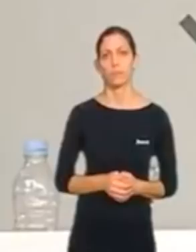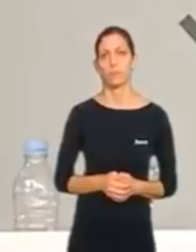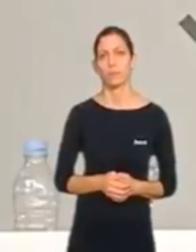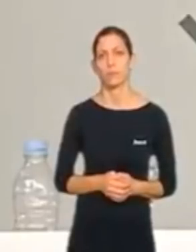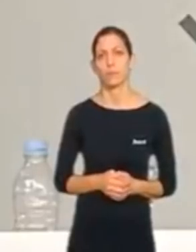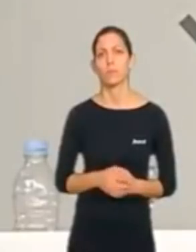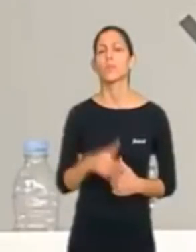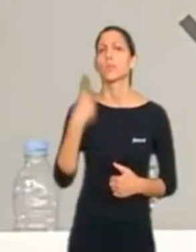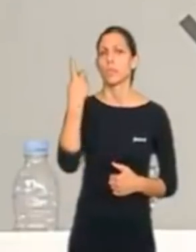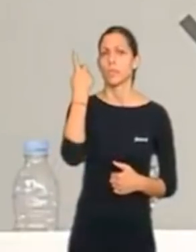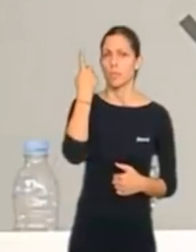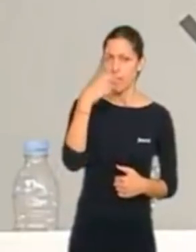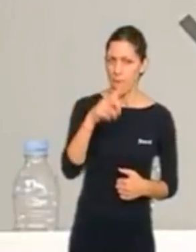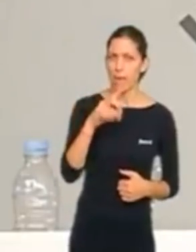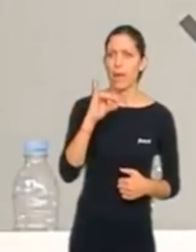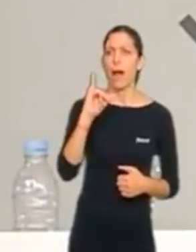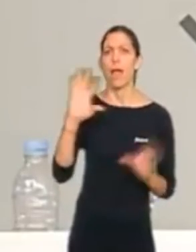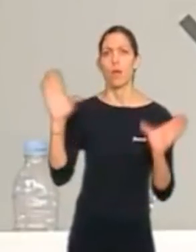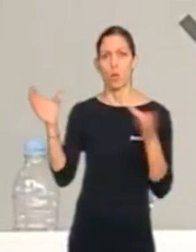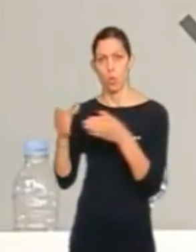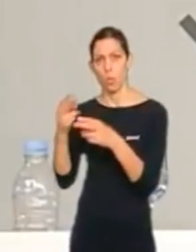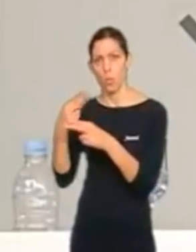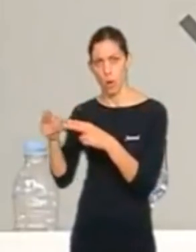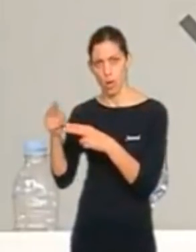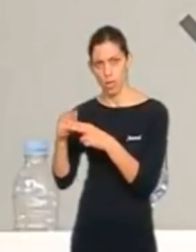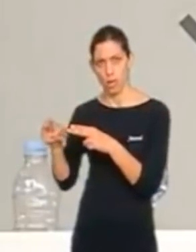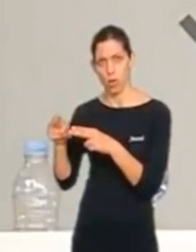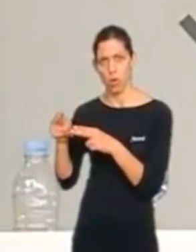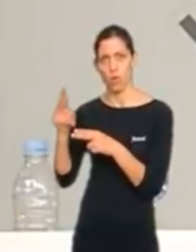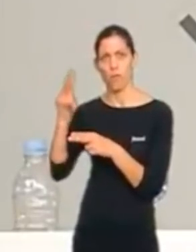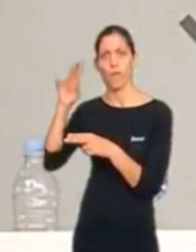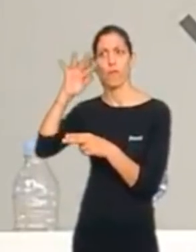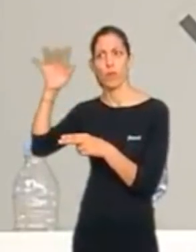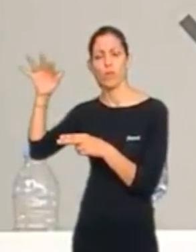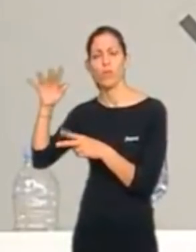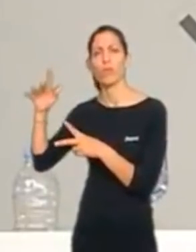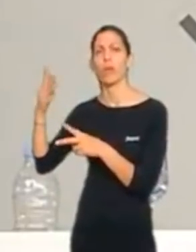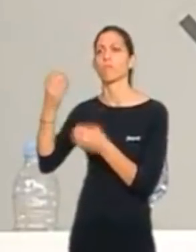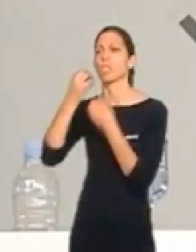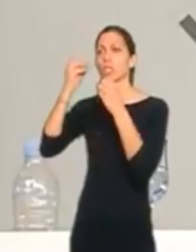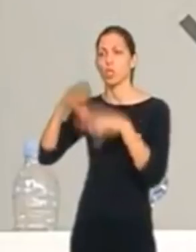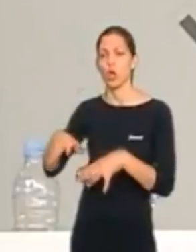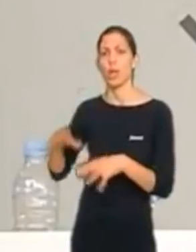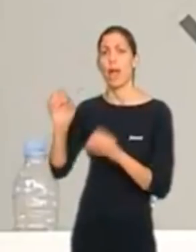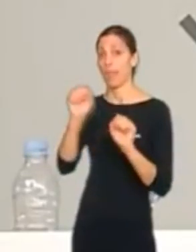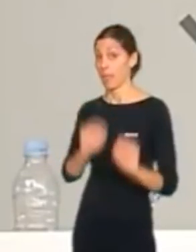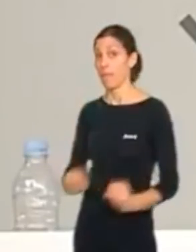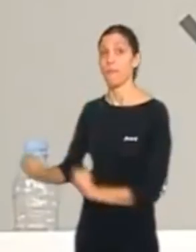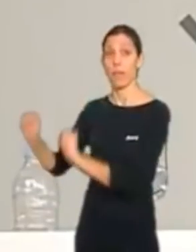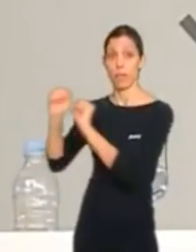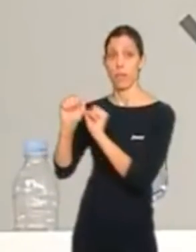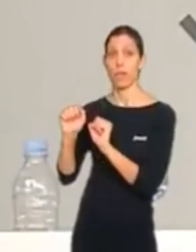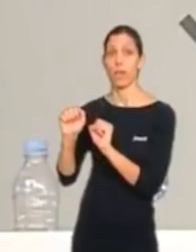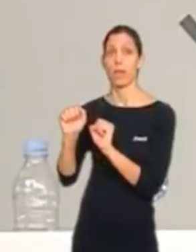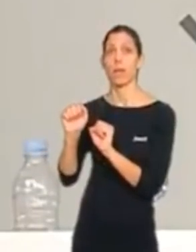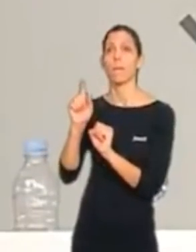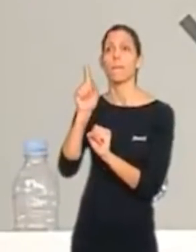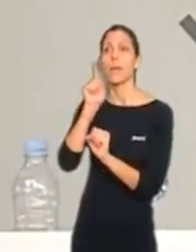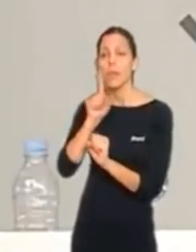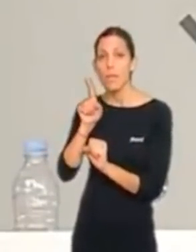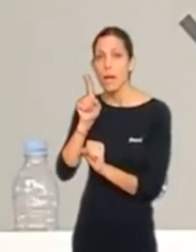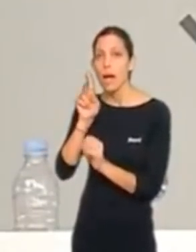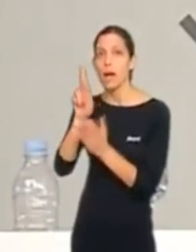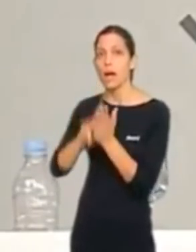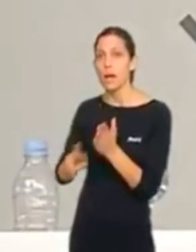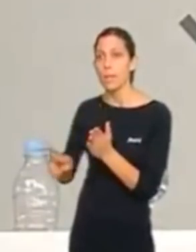Jo ja sé que n'hi ha corrents polítics que han defès en la història que la repetició d'una mentida